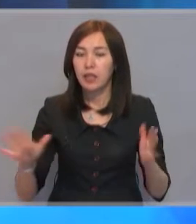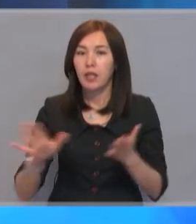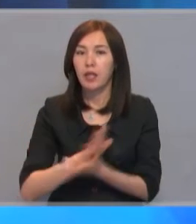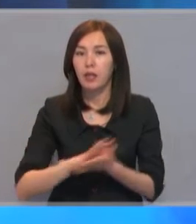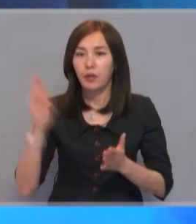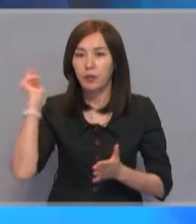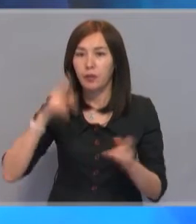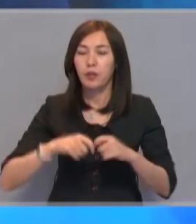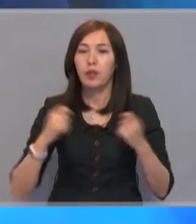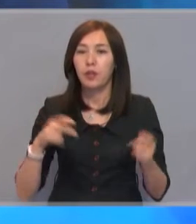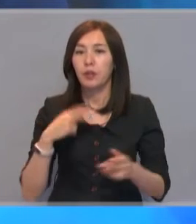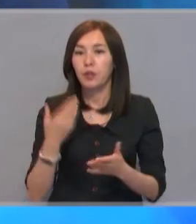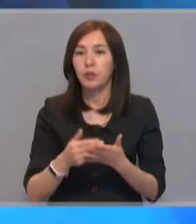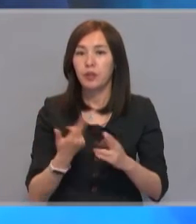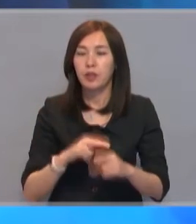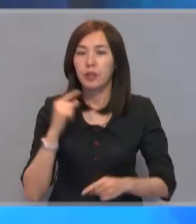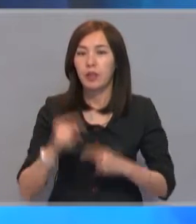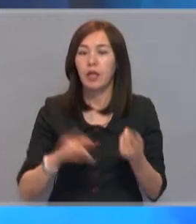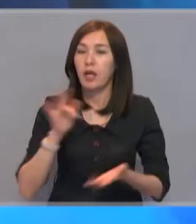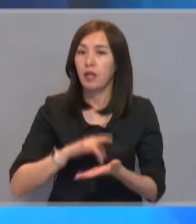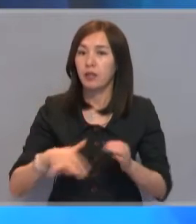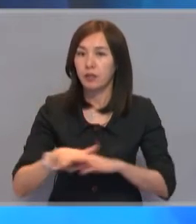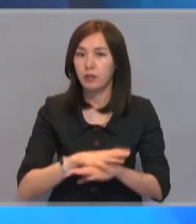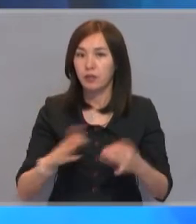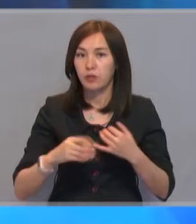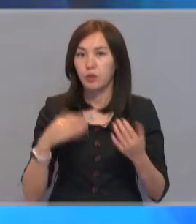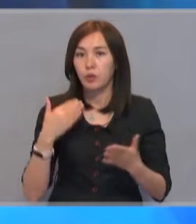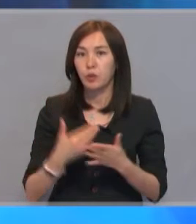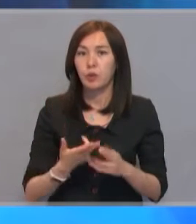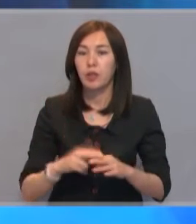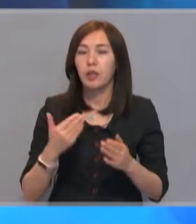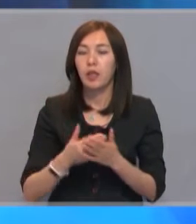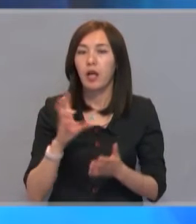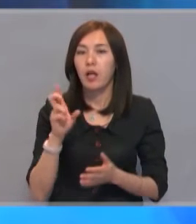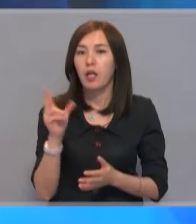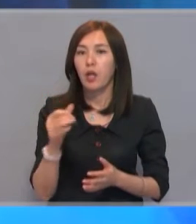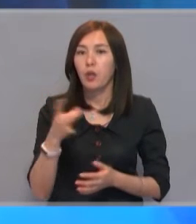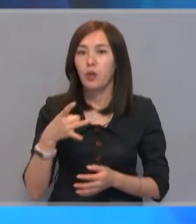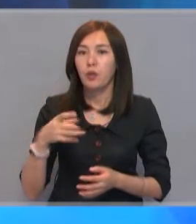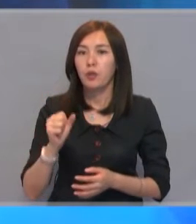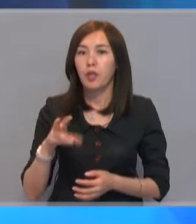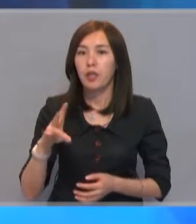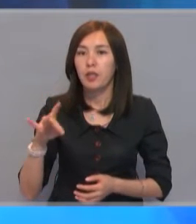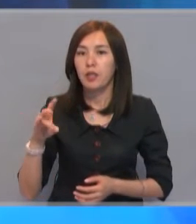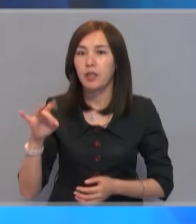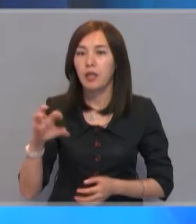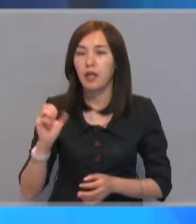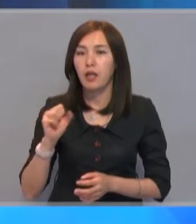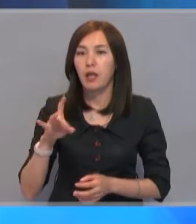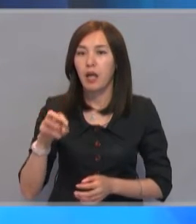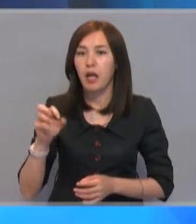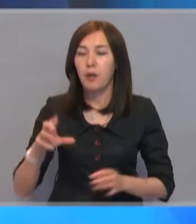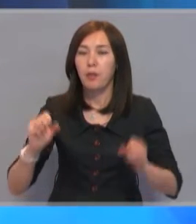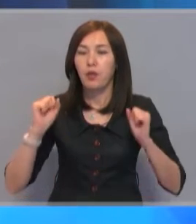оқу орталығын ашуды ұсынса, енді бірі қала ішінде жер сұрауда. Мәселен, Қаратау ауданының тұрғыны Сариева Арман